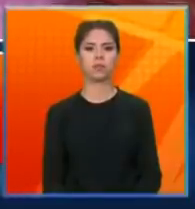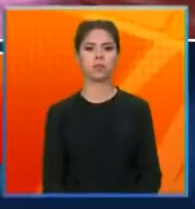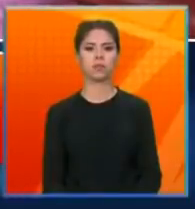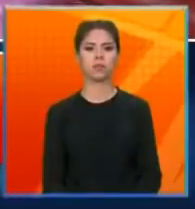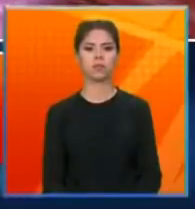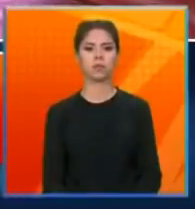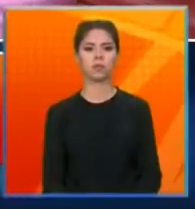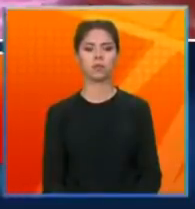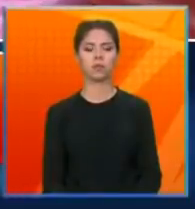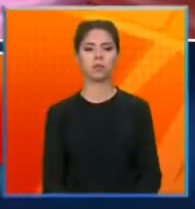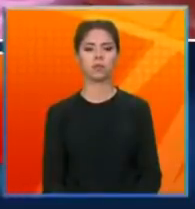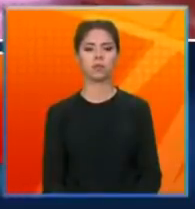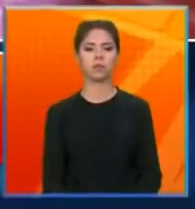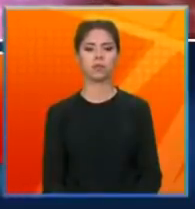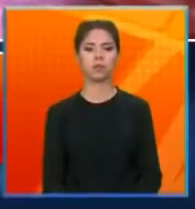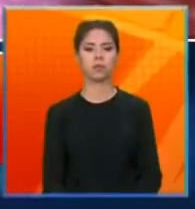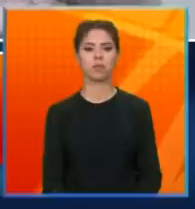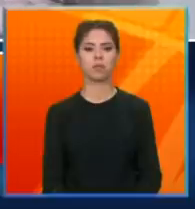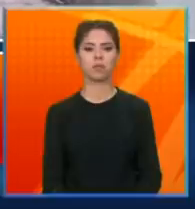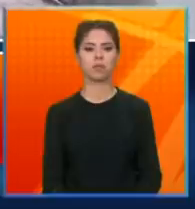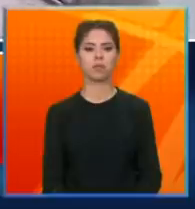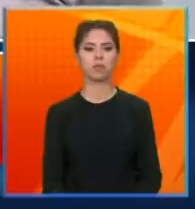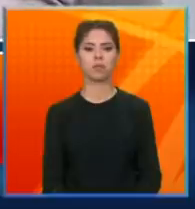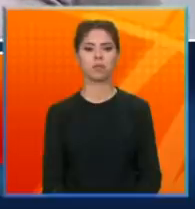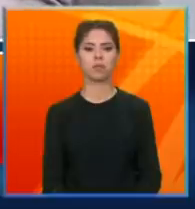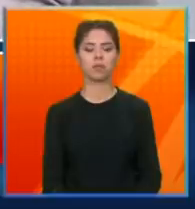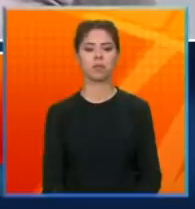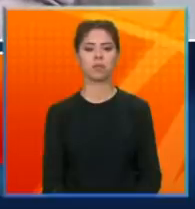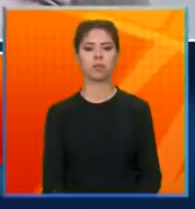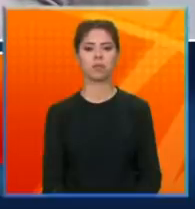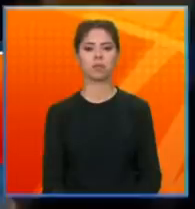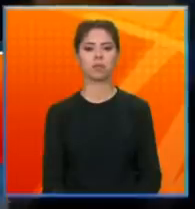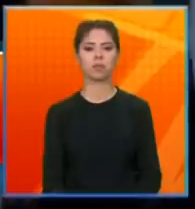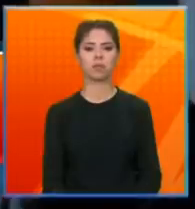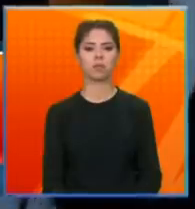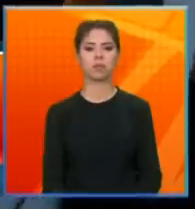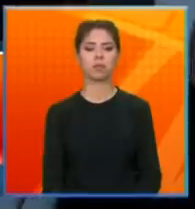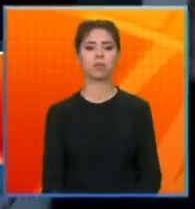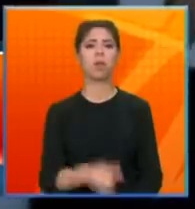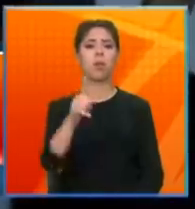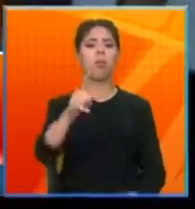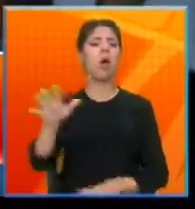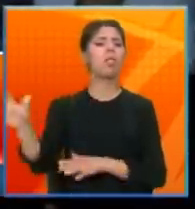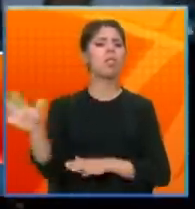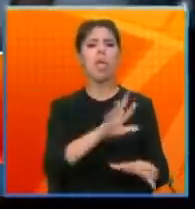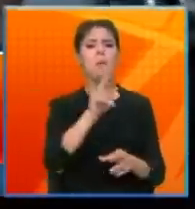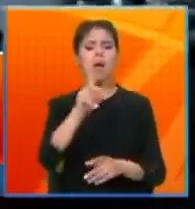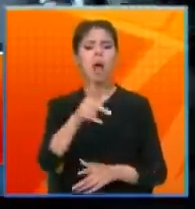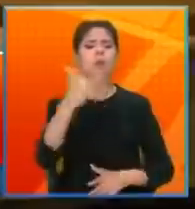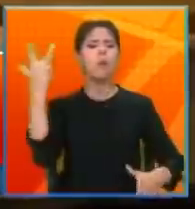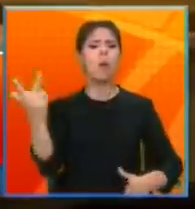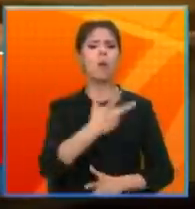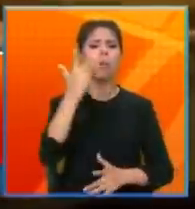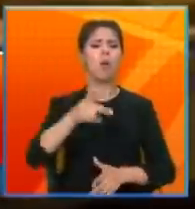Çok güçlü sesler geldi. Güm güm güm diye. Yani hepimiz yatakta fırladık çocuklarla beraber. Adeta yer yerinden oynadı.